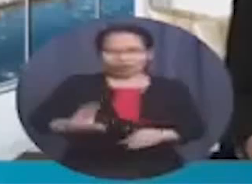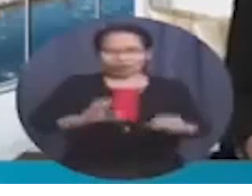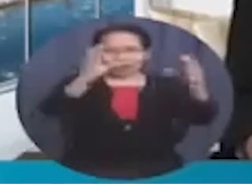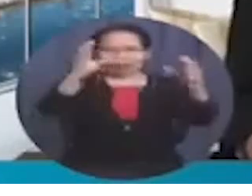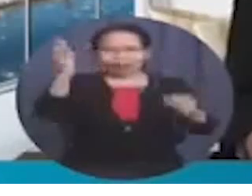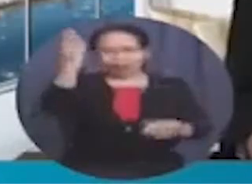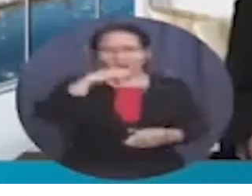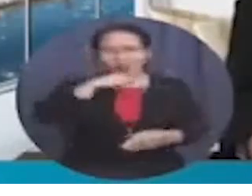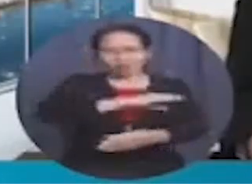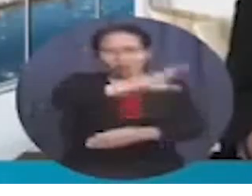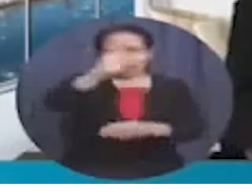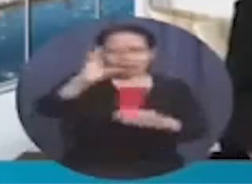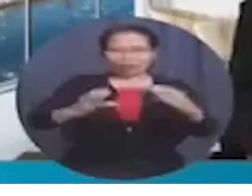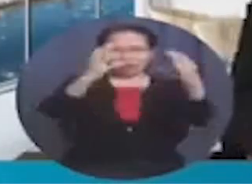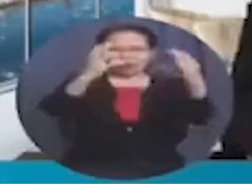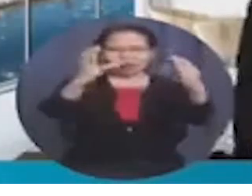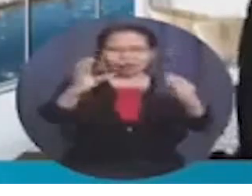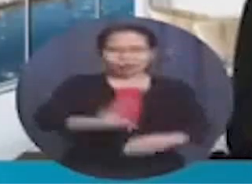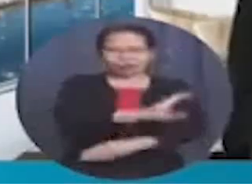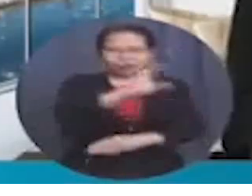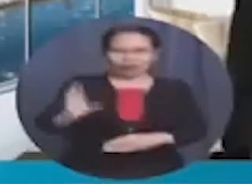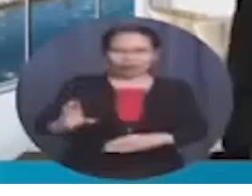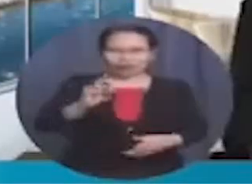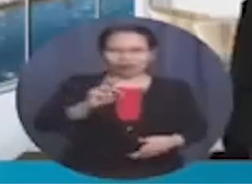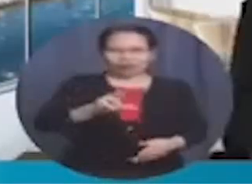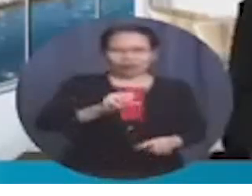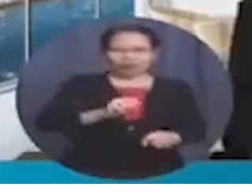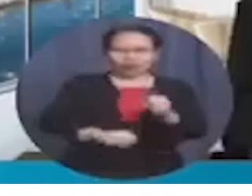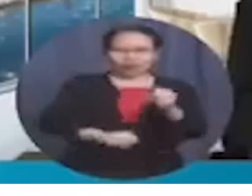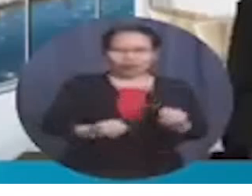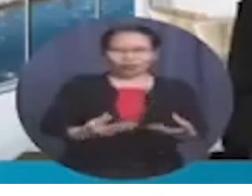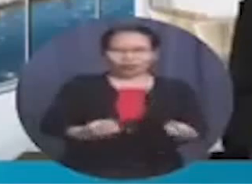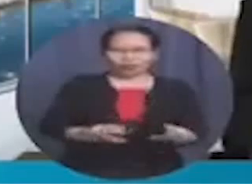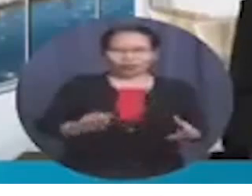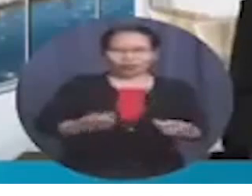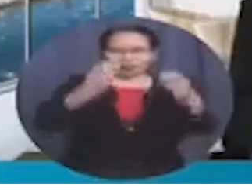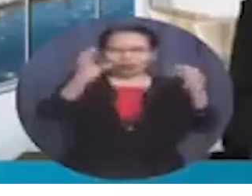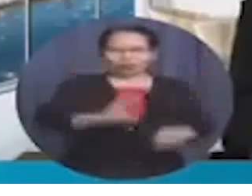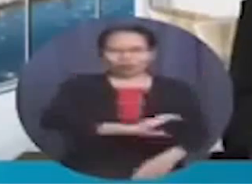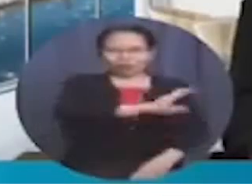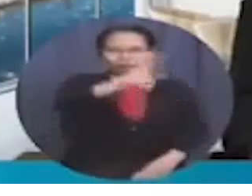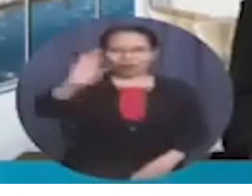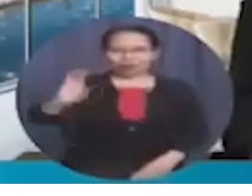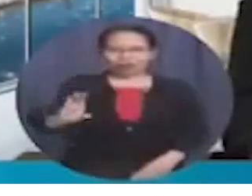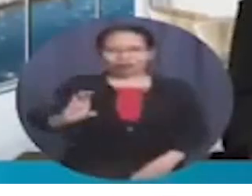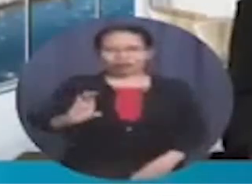tayo hindi tayo nagdiriwang ng Pasko? Nako kapatid, mas marami kaming pagdiriwang ng Pasko.